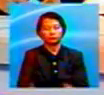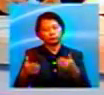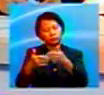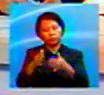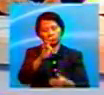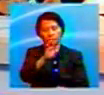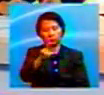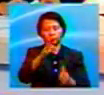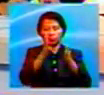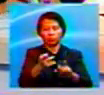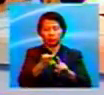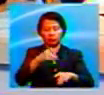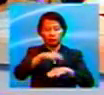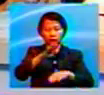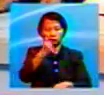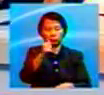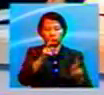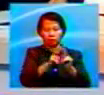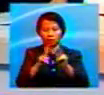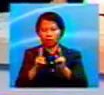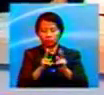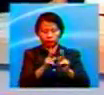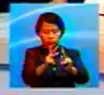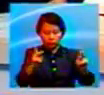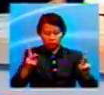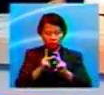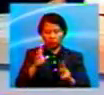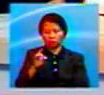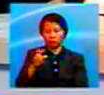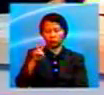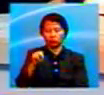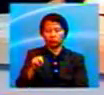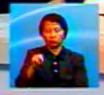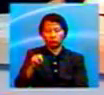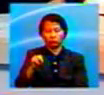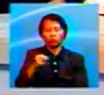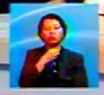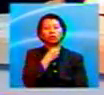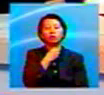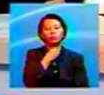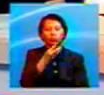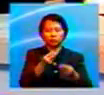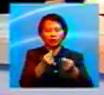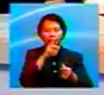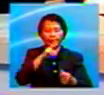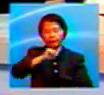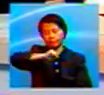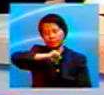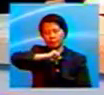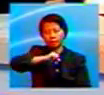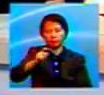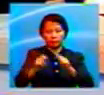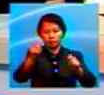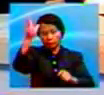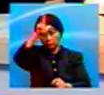Hampir 8,000 penduduk dari lebih 10 buah kampung dalam kawasan Dewan Undangan Negeri Dun Gual Ipoh Tanah Merah membantah tindakan